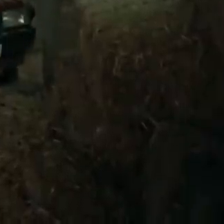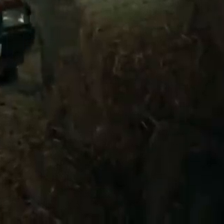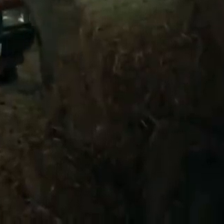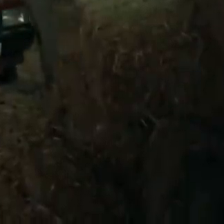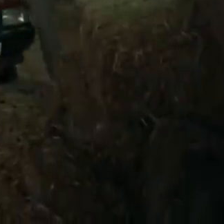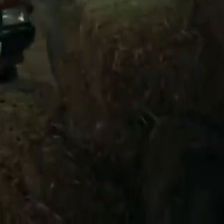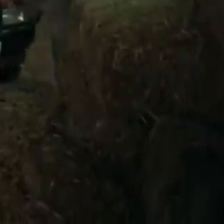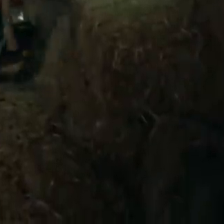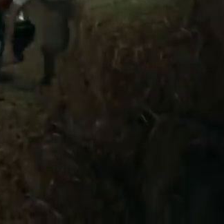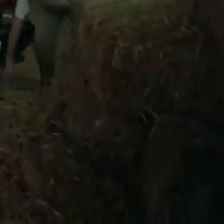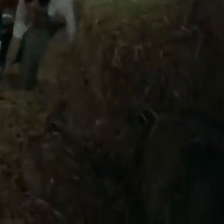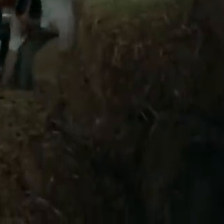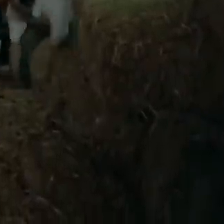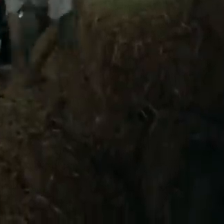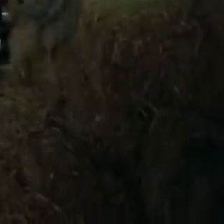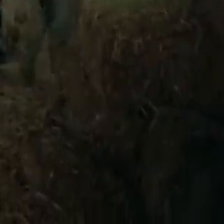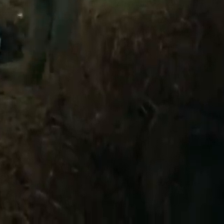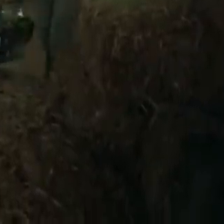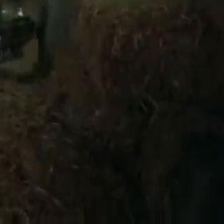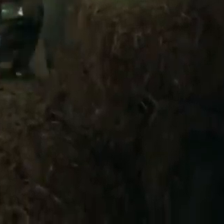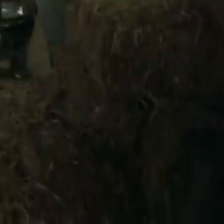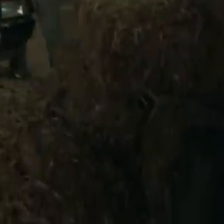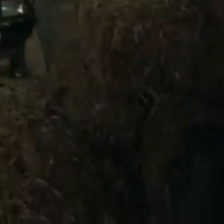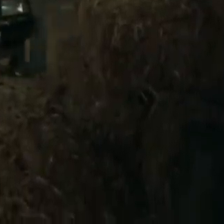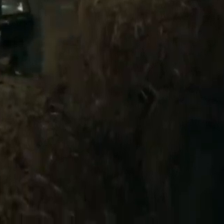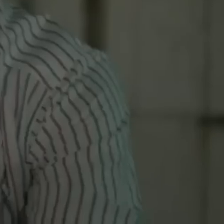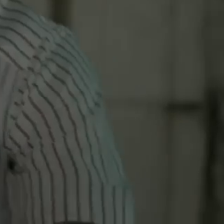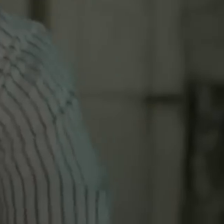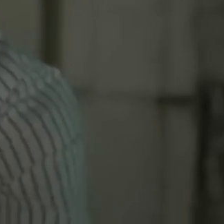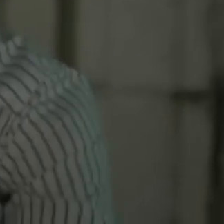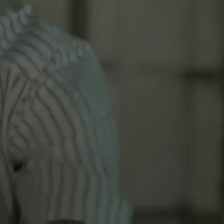Kenarda birikmiş samanlardan tomarlar halinde alıp arabanın üzerine yaydı.